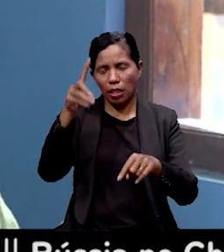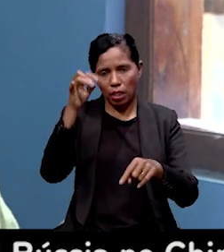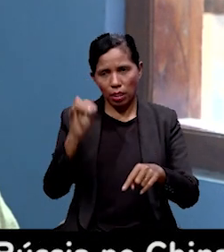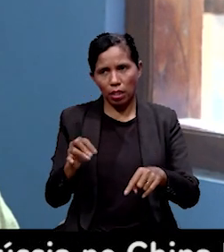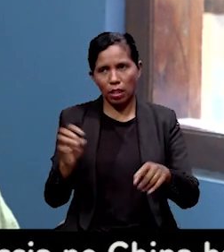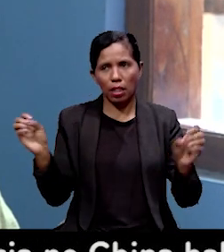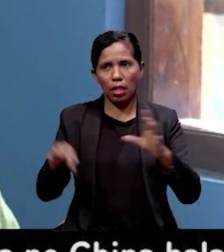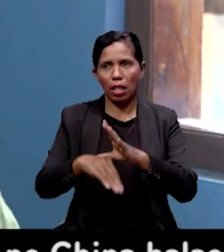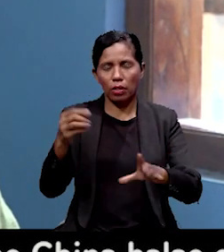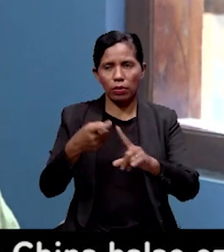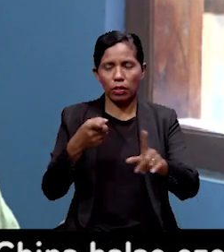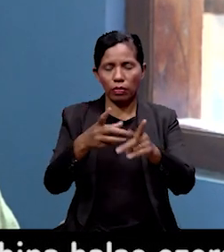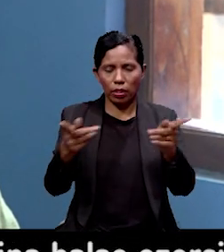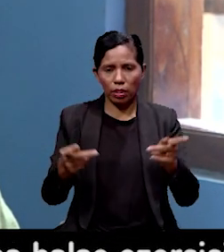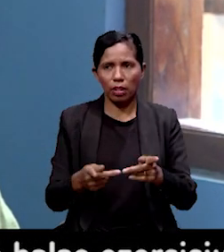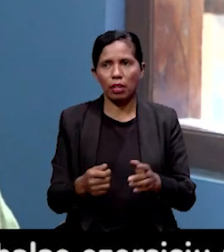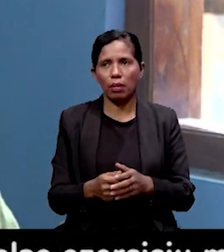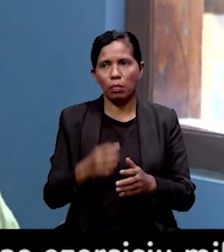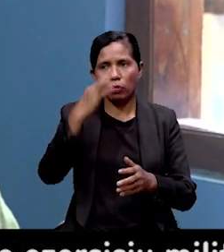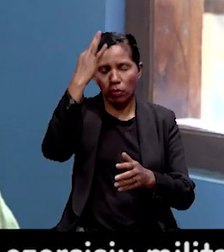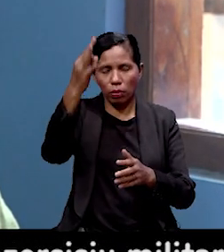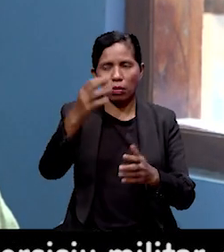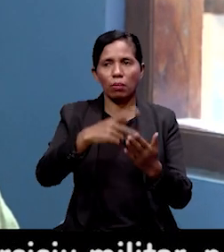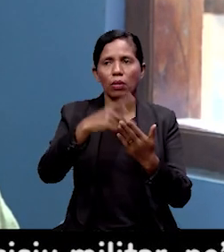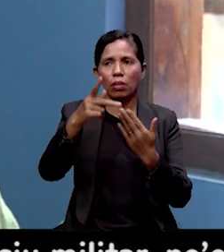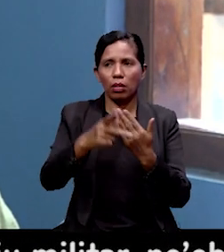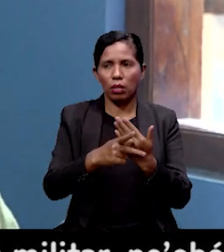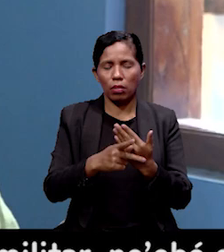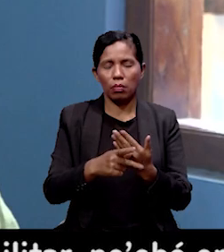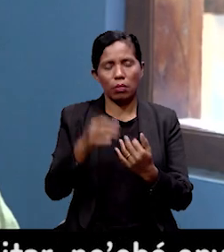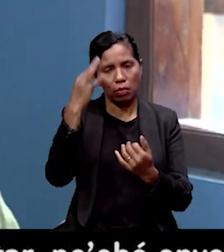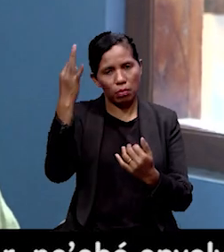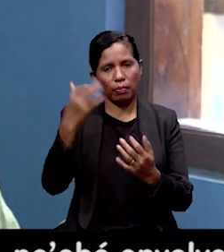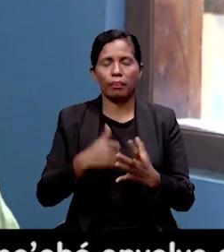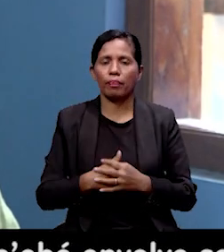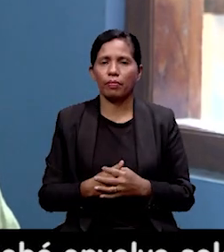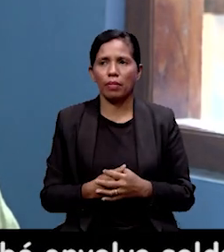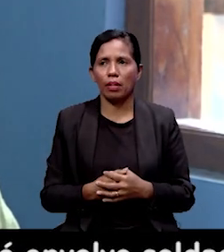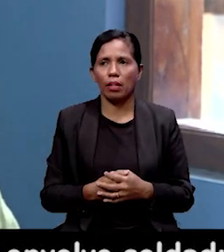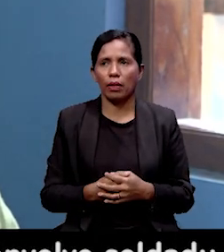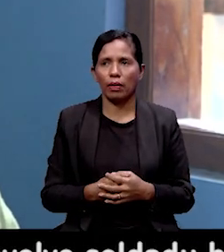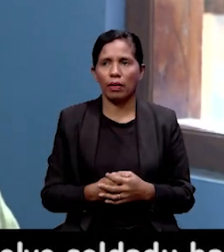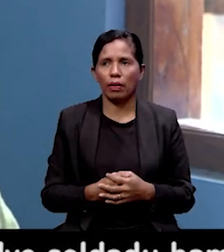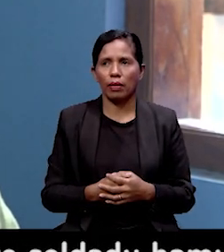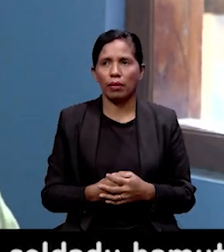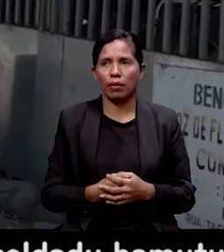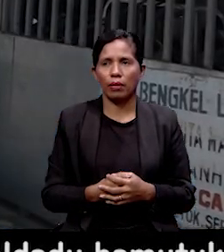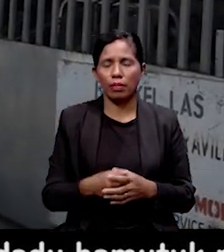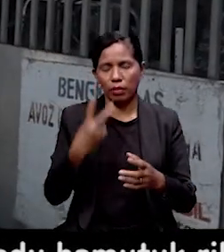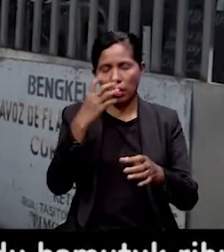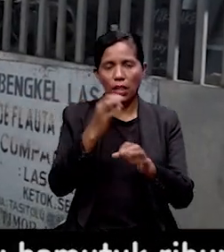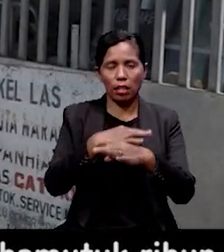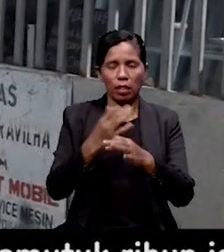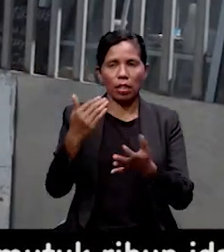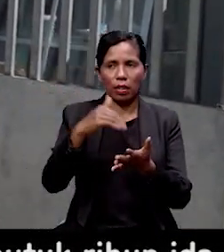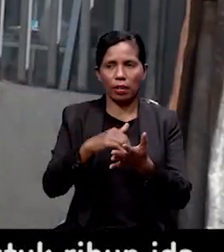fatin. Abang beru programa kondo la okari se ito one wa ne ya. Ita halo rekopera sang tahan dala ida. Tama